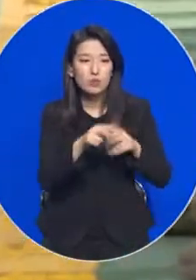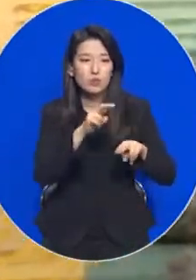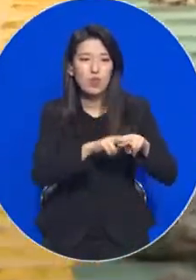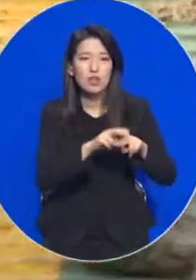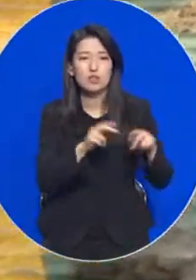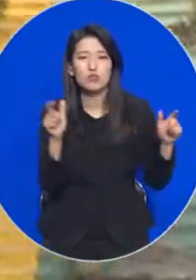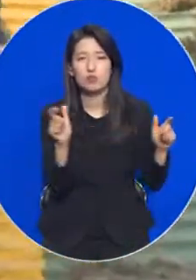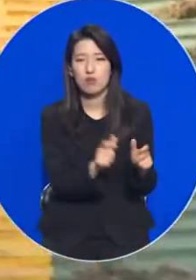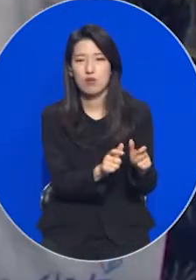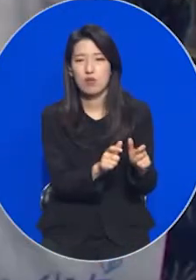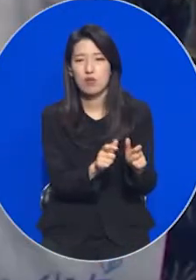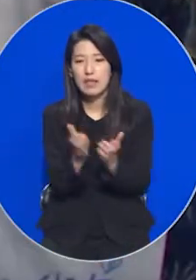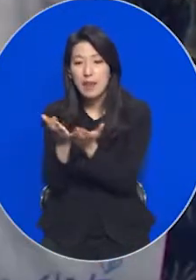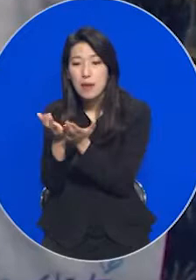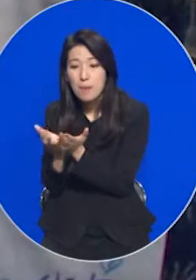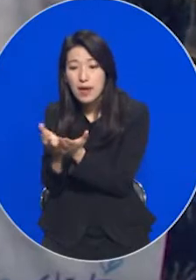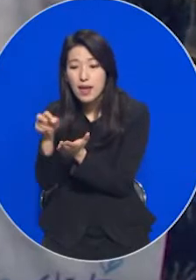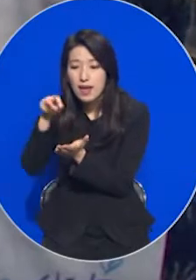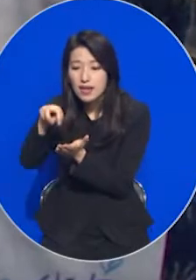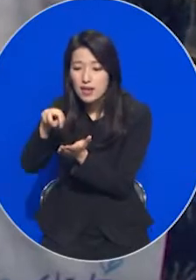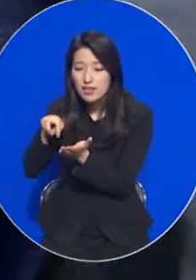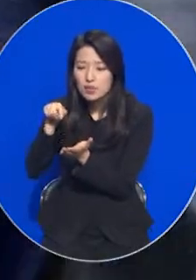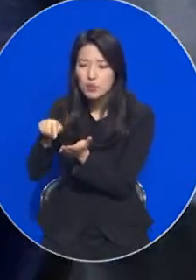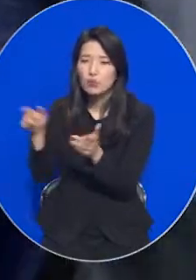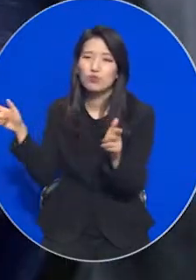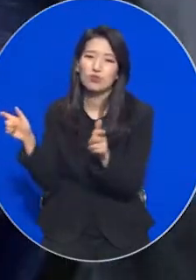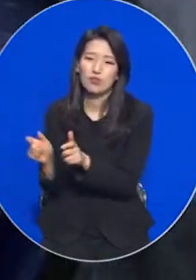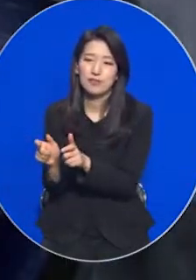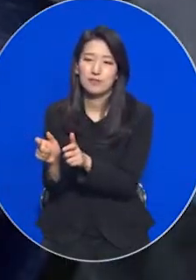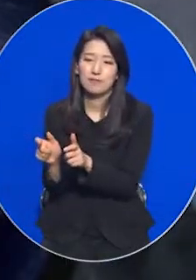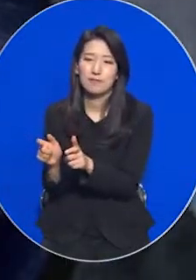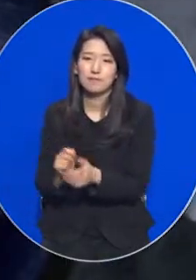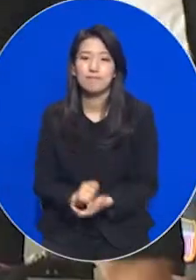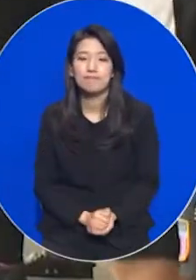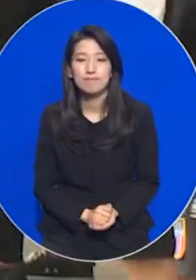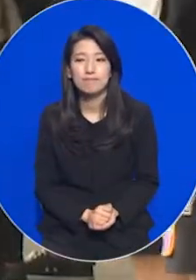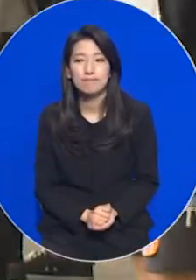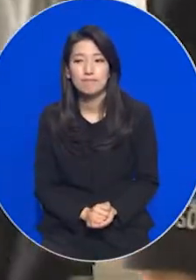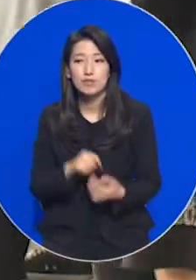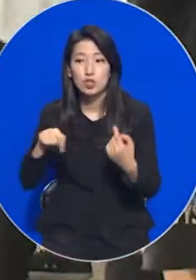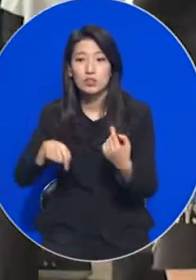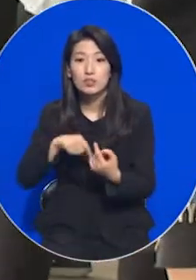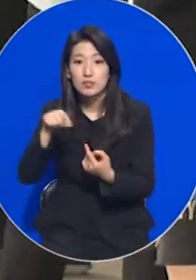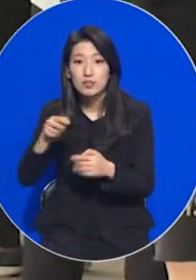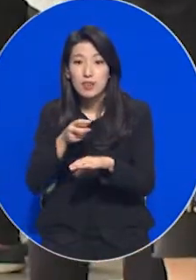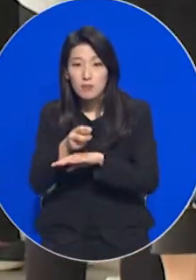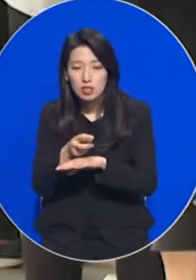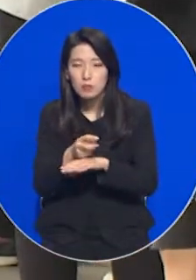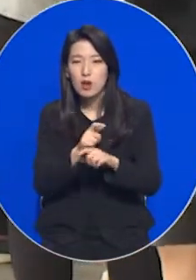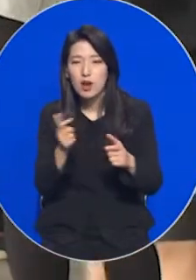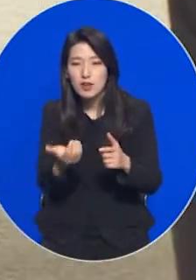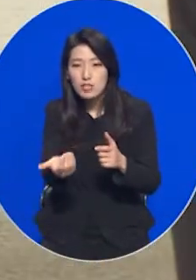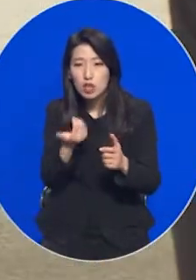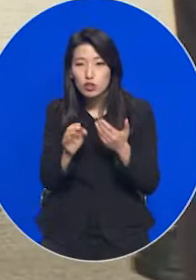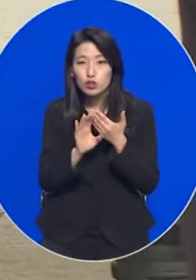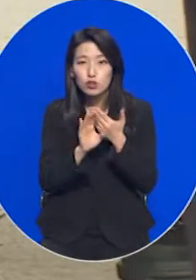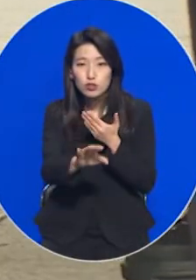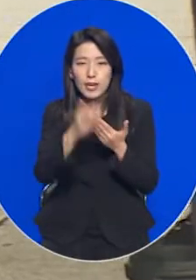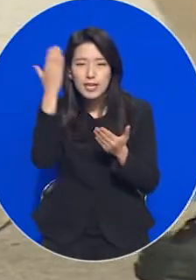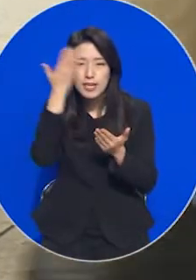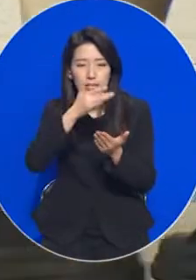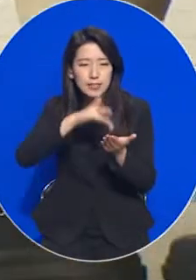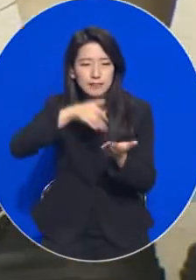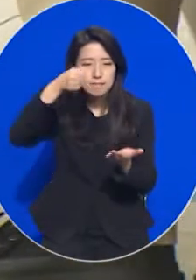관리할 방침입니다. 대중교통 운행 전후 소독을 실시하고 탑승객의 마스크 착용을 의무화하는 등